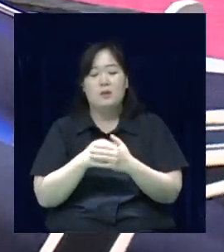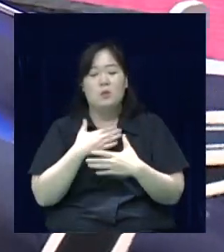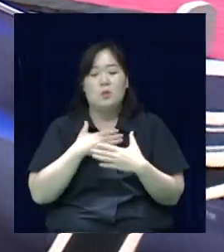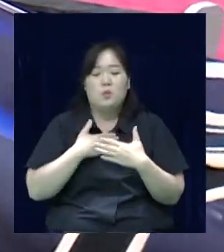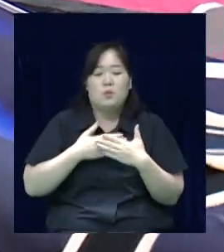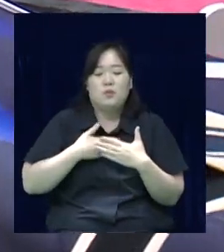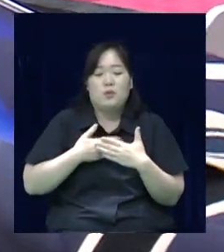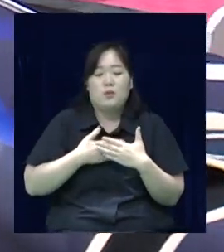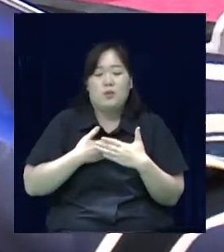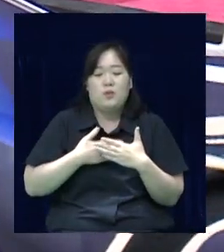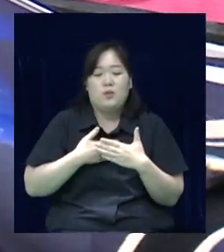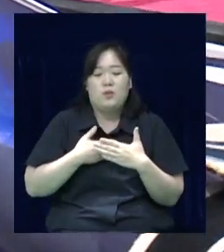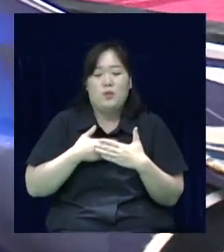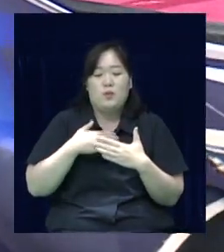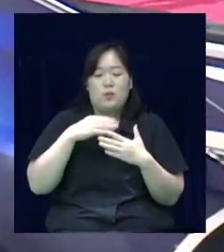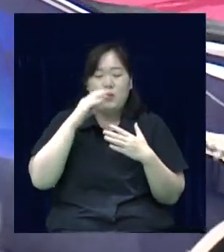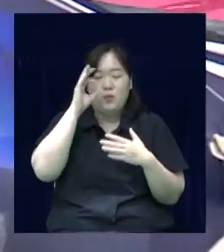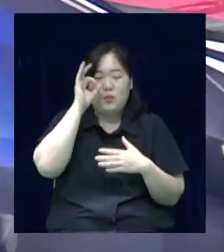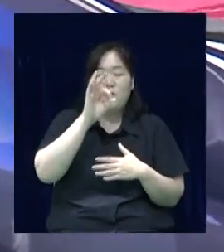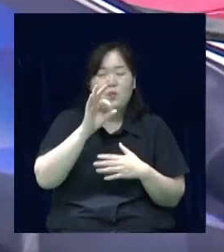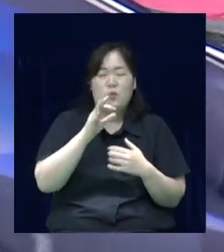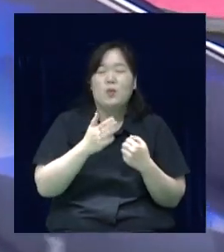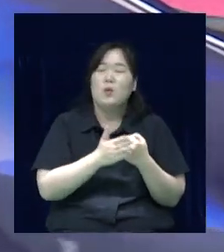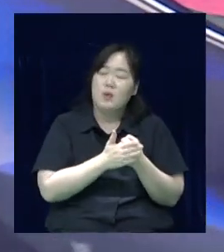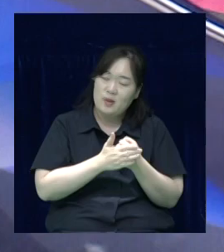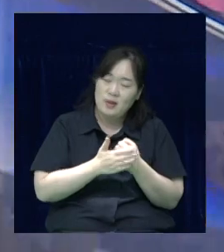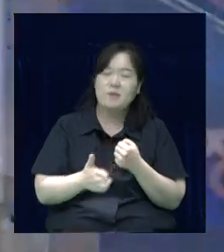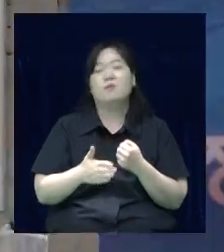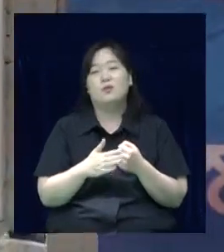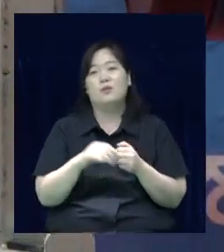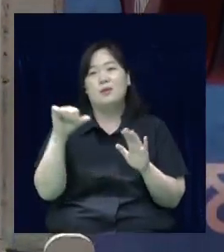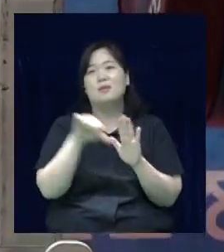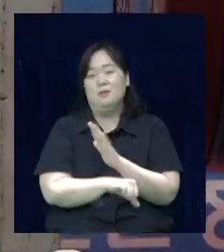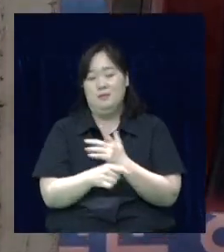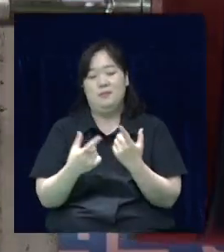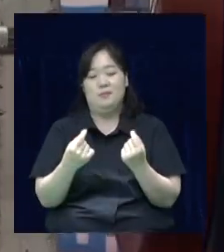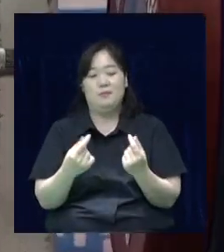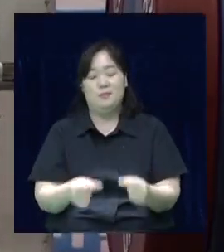안정감 부분에서 많이 좀 예. 이게 불안한 예. 모습을 보여줬군요.